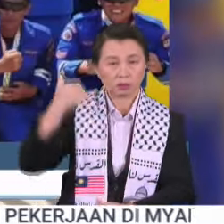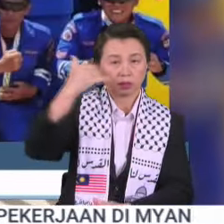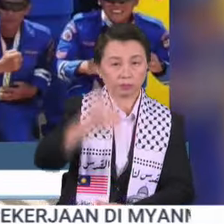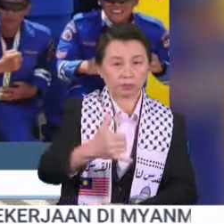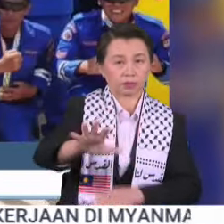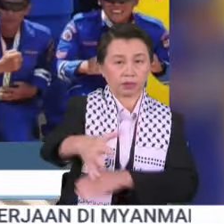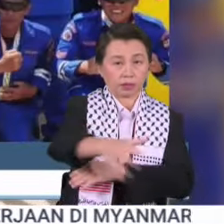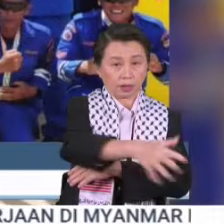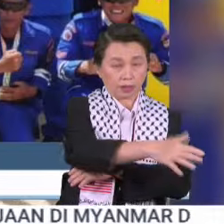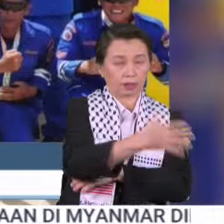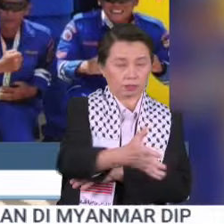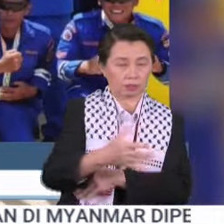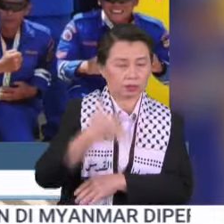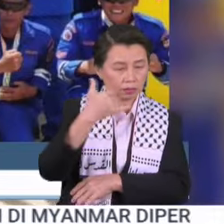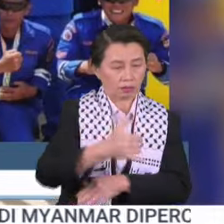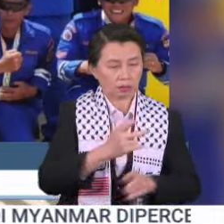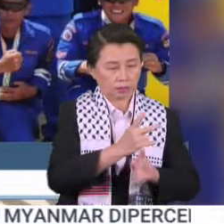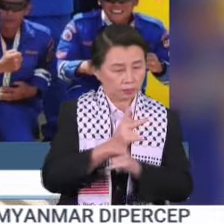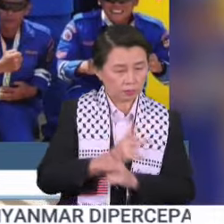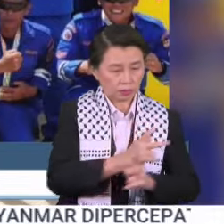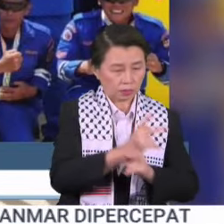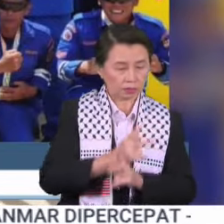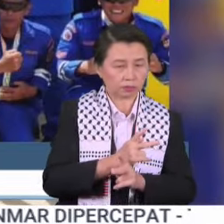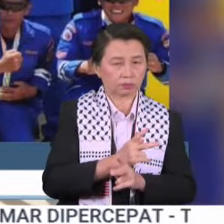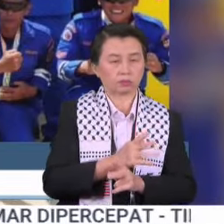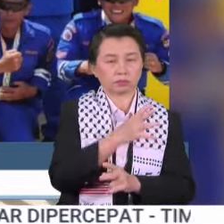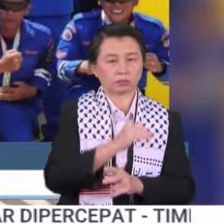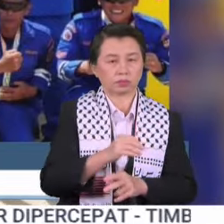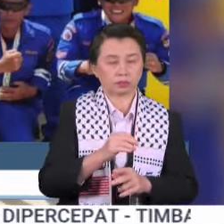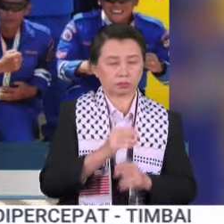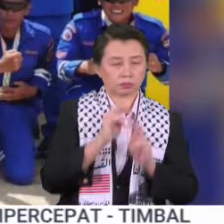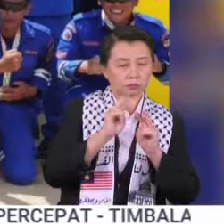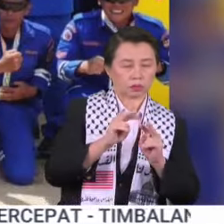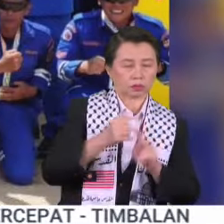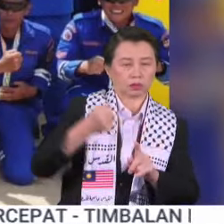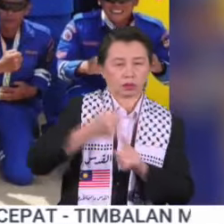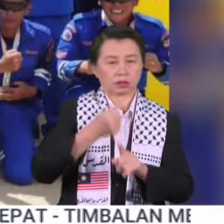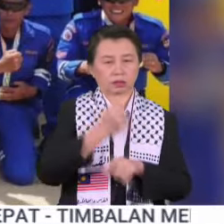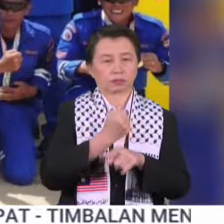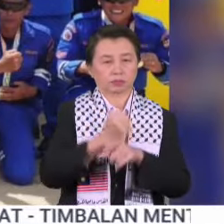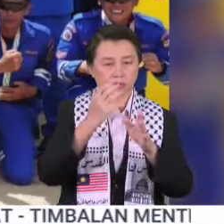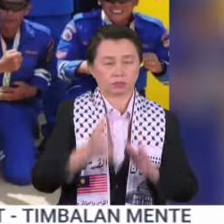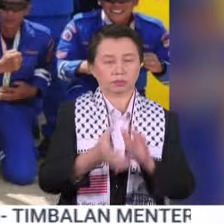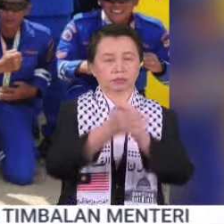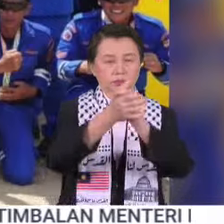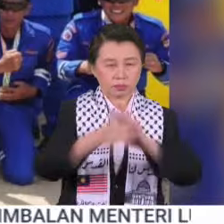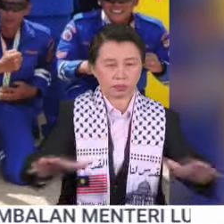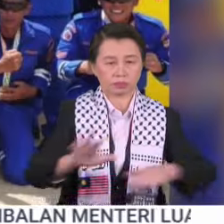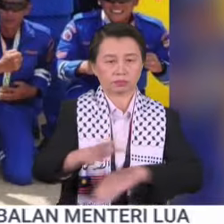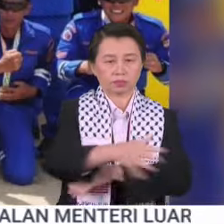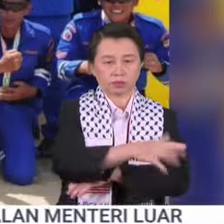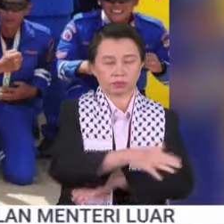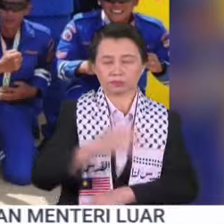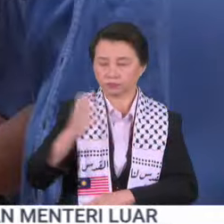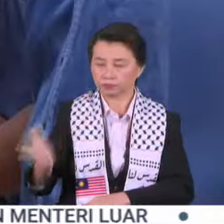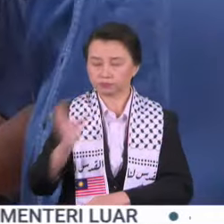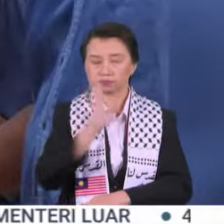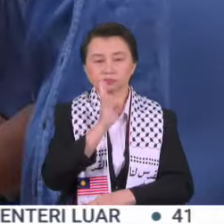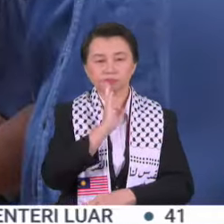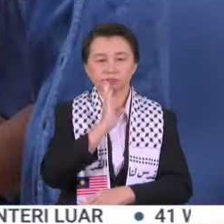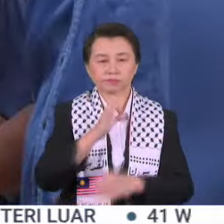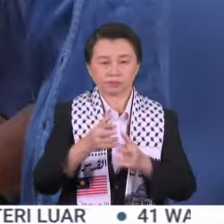ke pantai Teluk Melanau supaya sentiasa berhati-hati dan peka dengan arahan petugas penyelamat pantai. Beliau berkata